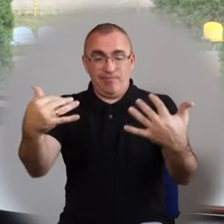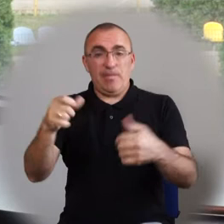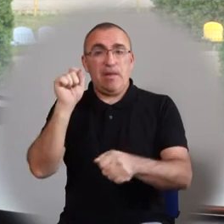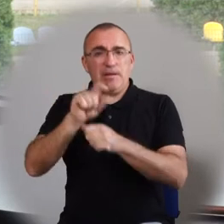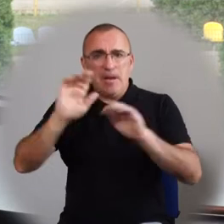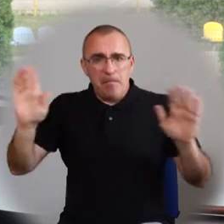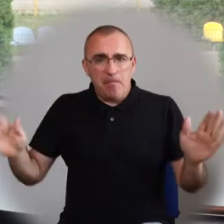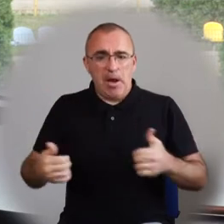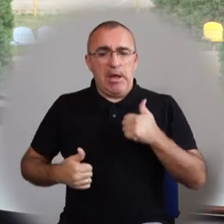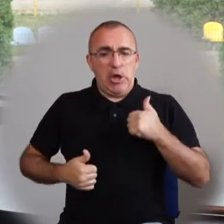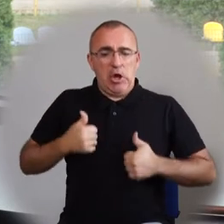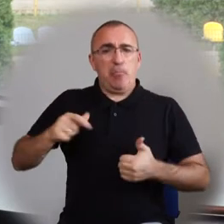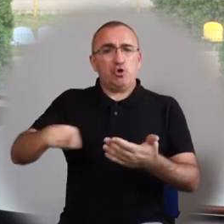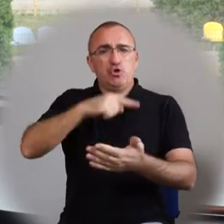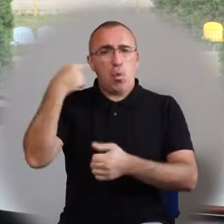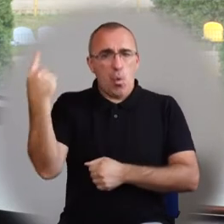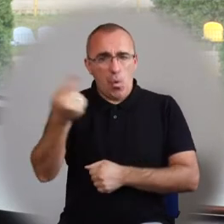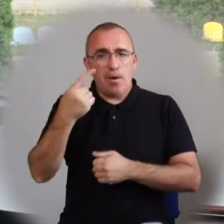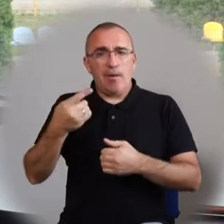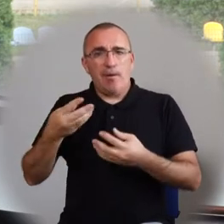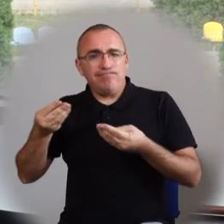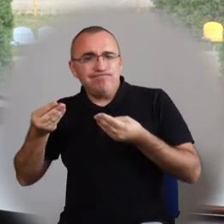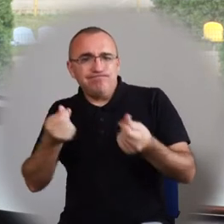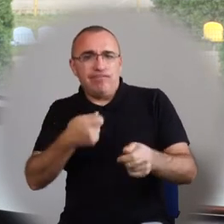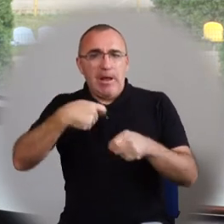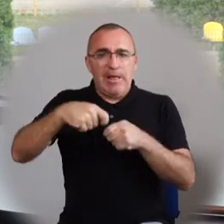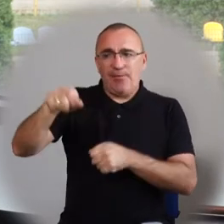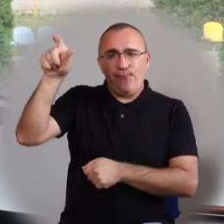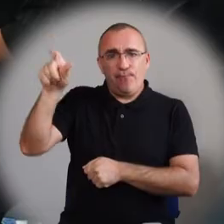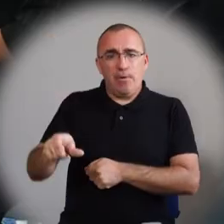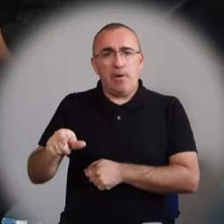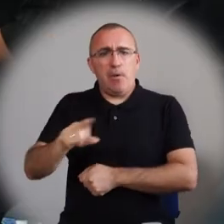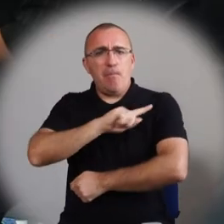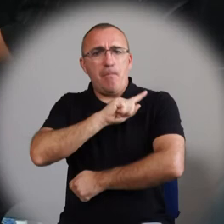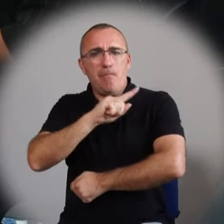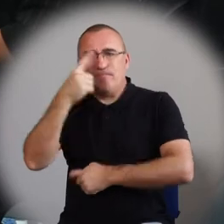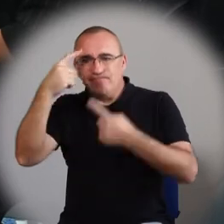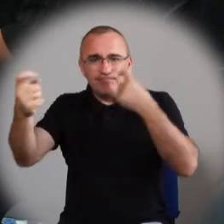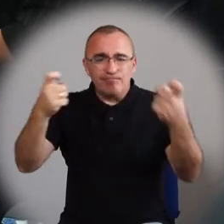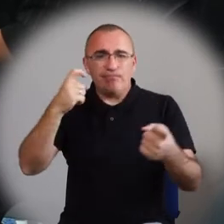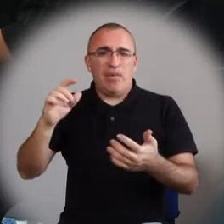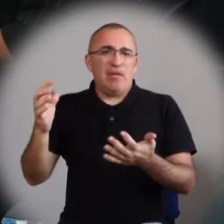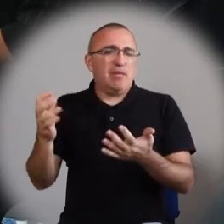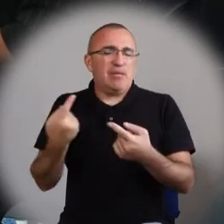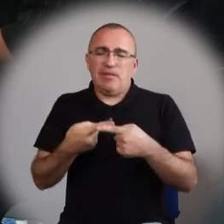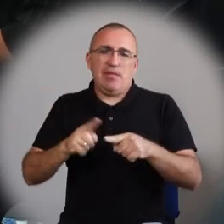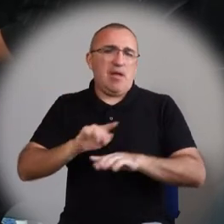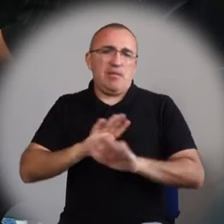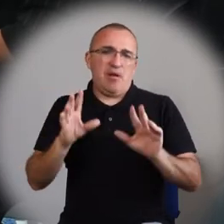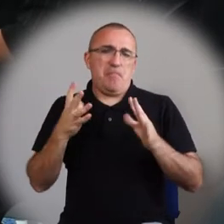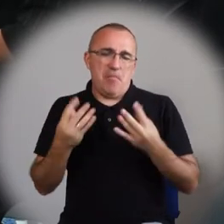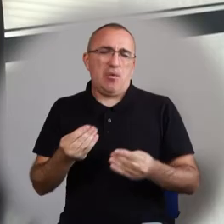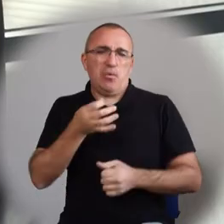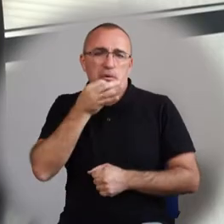що задача підняти імідж області і привабити інвестора, тобто ці от посили, на жаль, вийшло дещо не так,